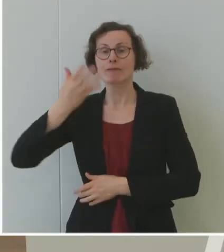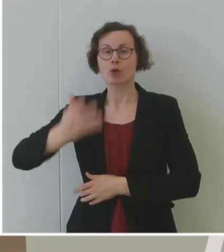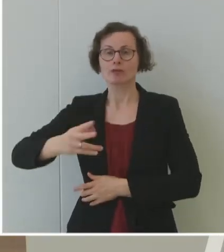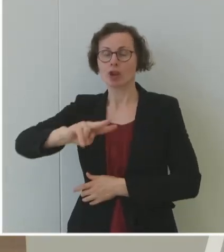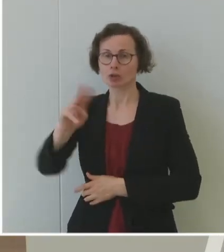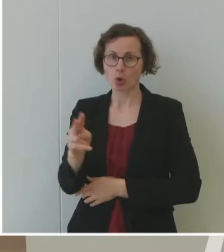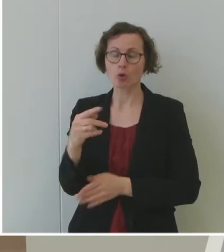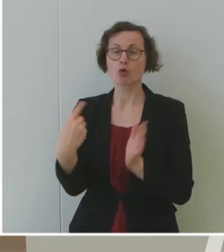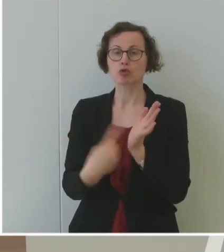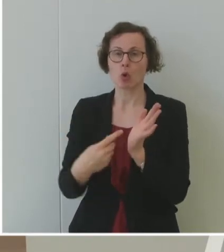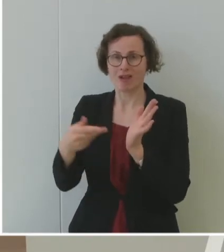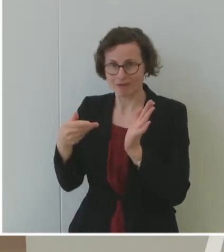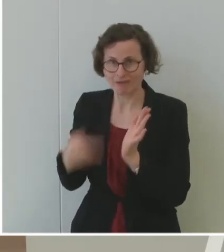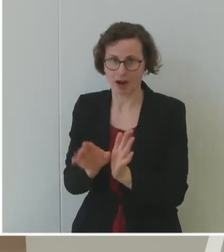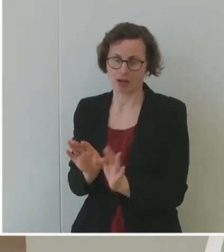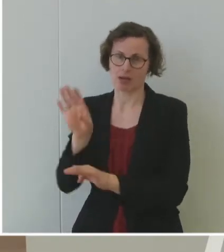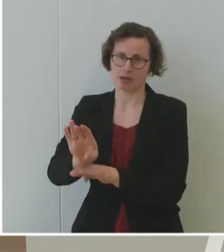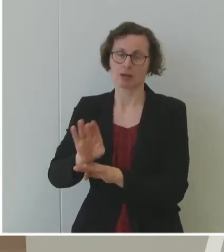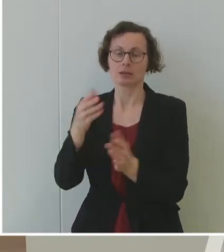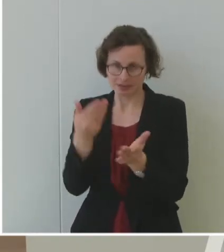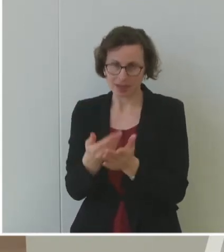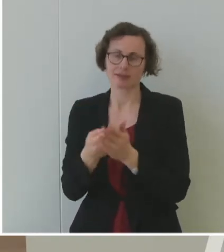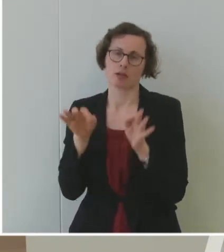bekämen. Das wäre dann konkret.